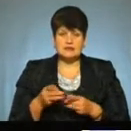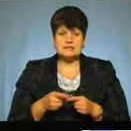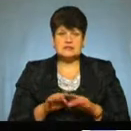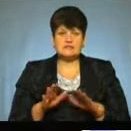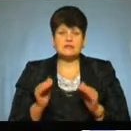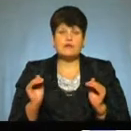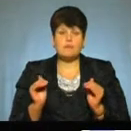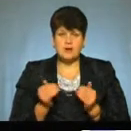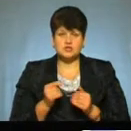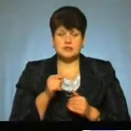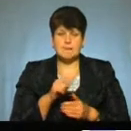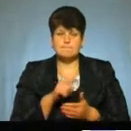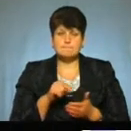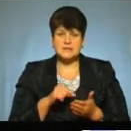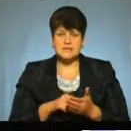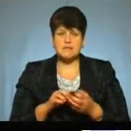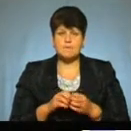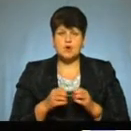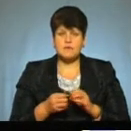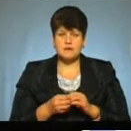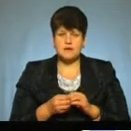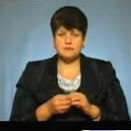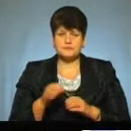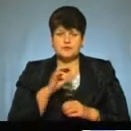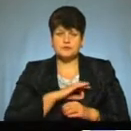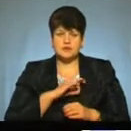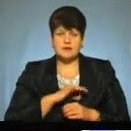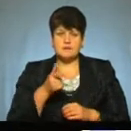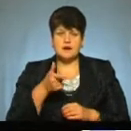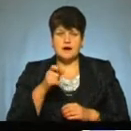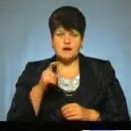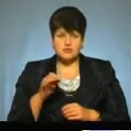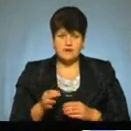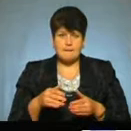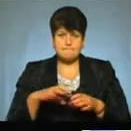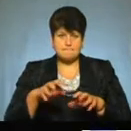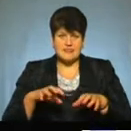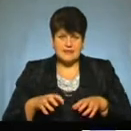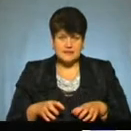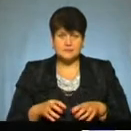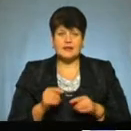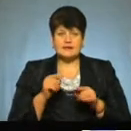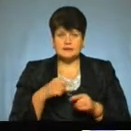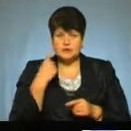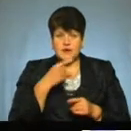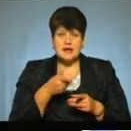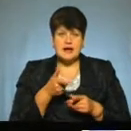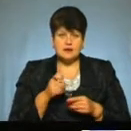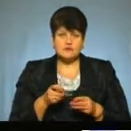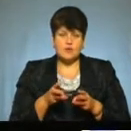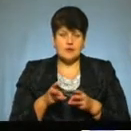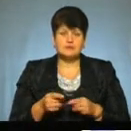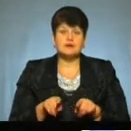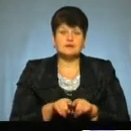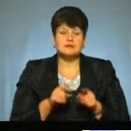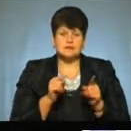випадків менше, там питання проблеми з експлуатацією газових плит. Там, де індивідуальне газове опалення стоїть, там, звичайно, знову ж